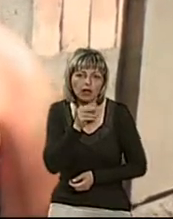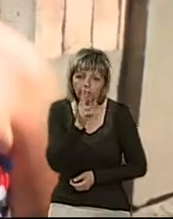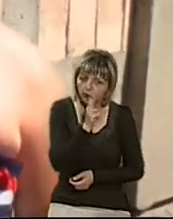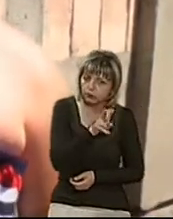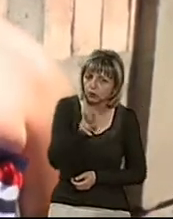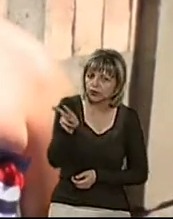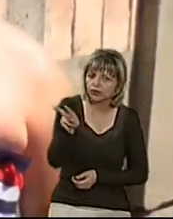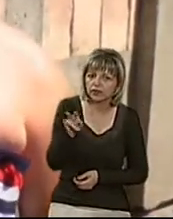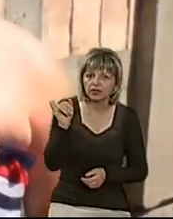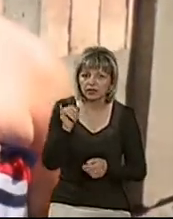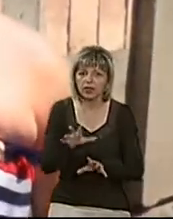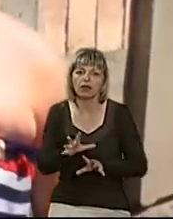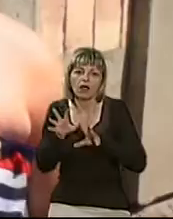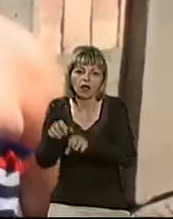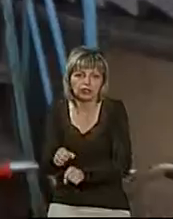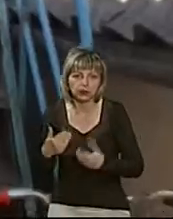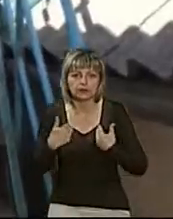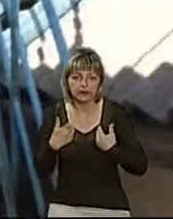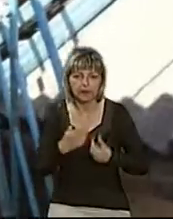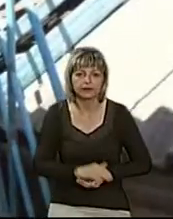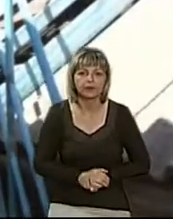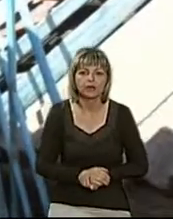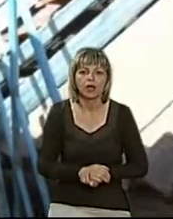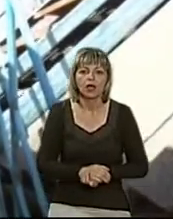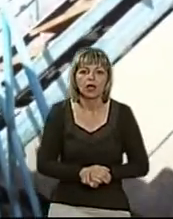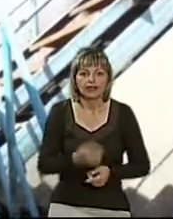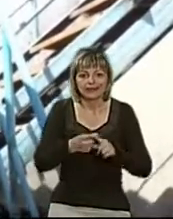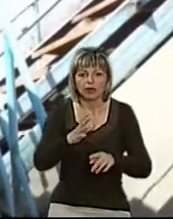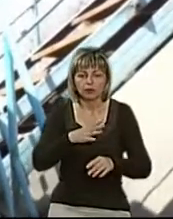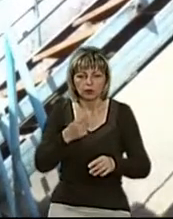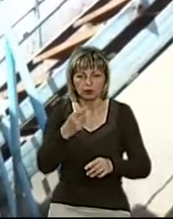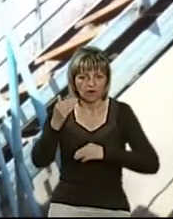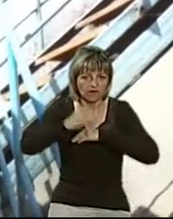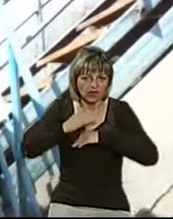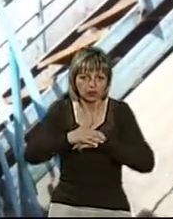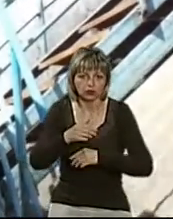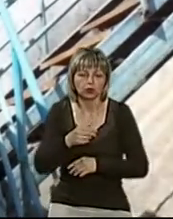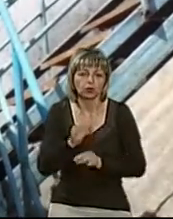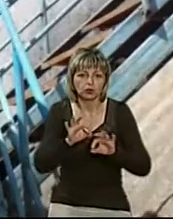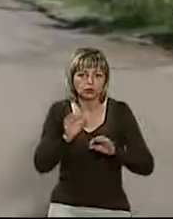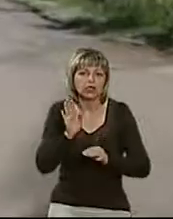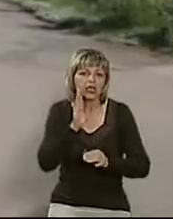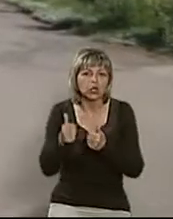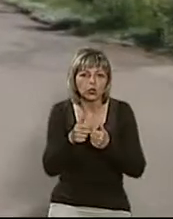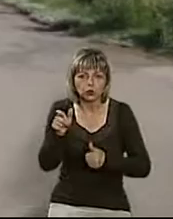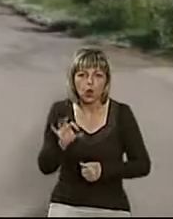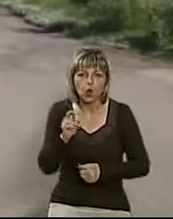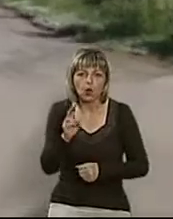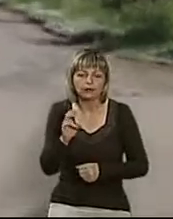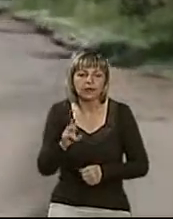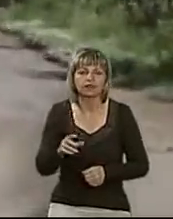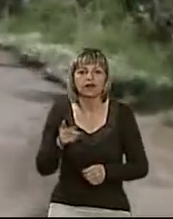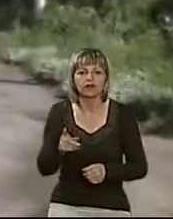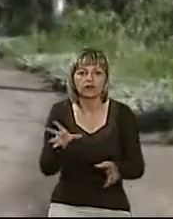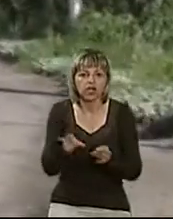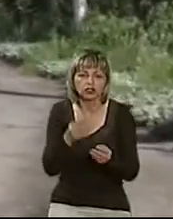подивилася і накинулась на мене. Усе сталося напередодні ввечері, розповідає сусідка Оксана Романюк. Вона разом з Юлею,